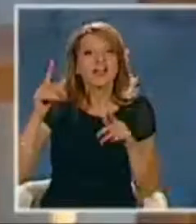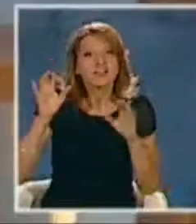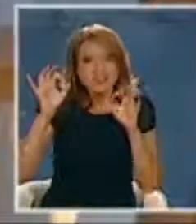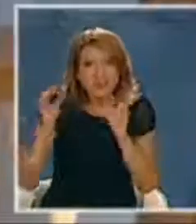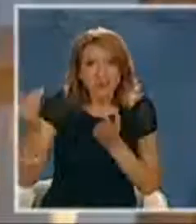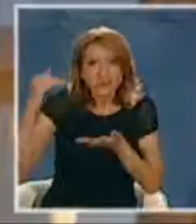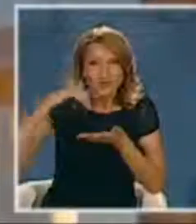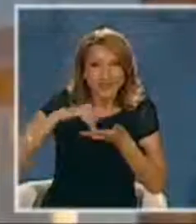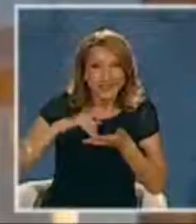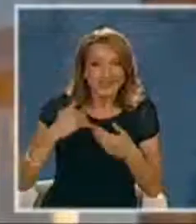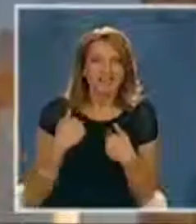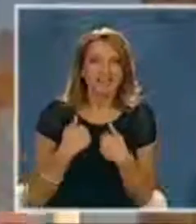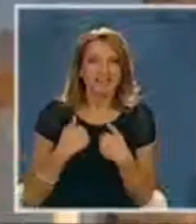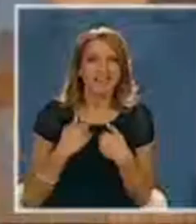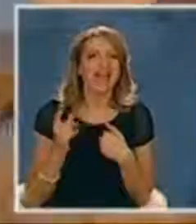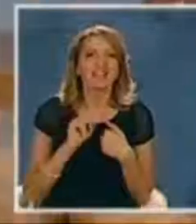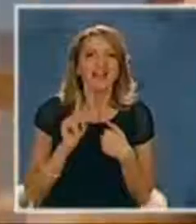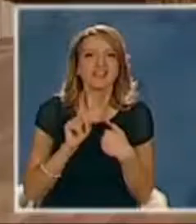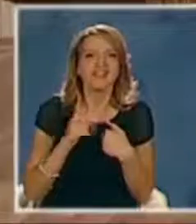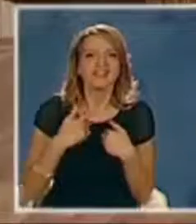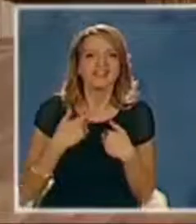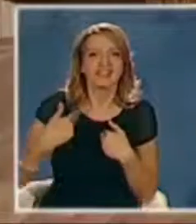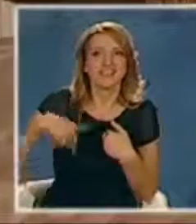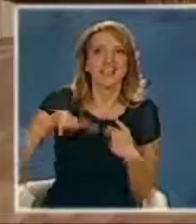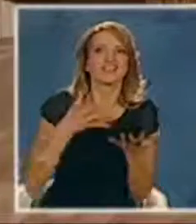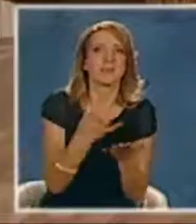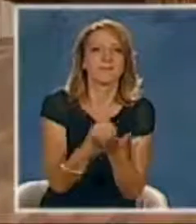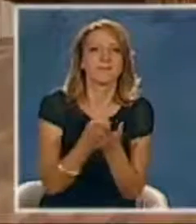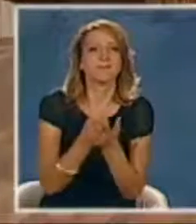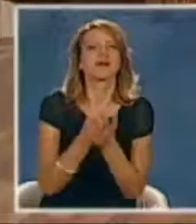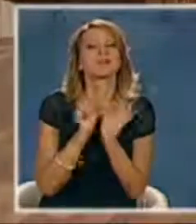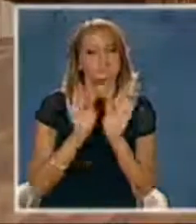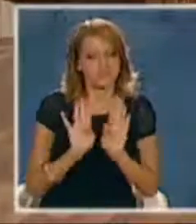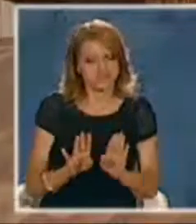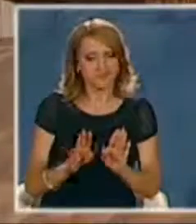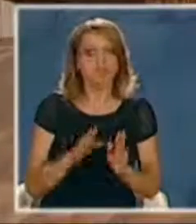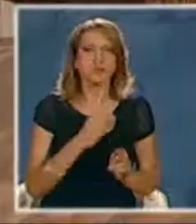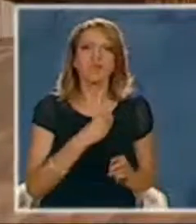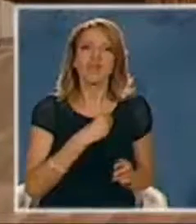нас. Сигурно, вероятно си права за това. Кажи ми, моля те, какво те